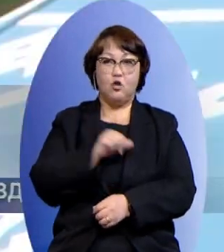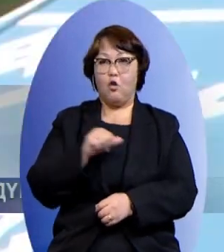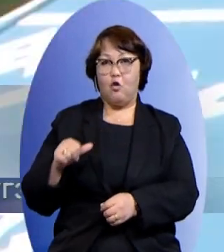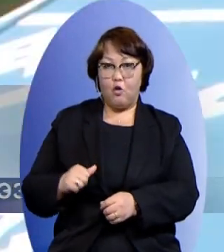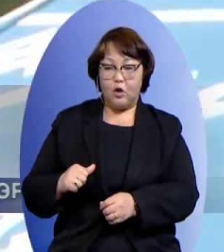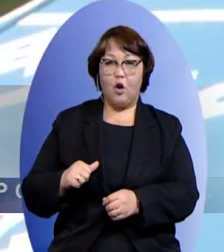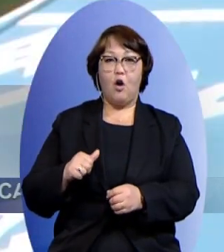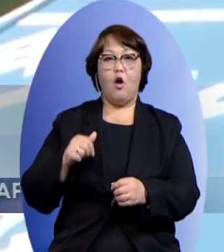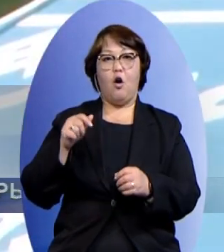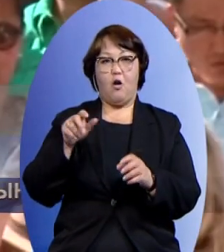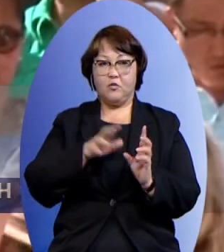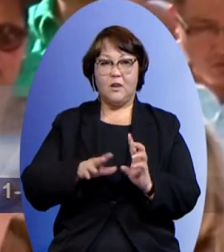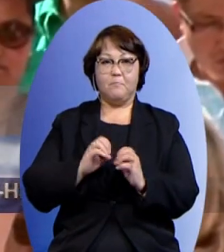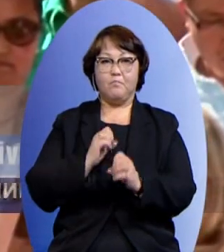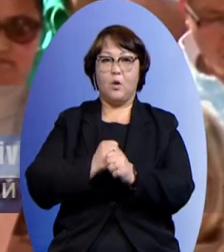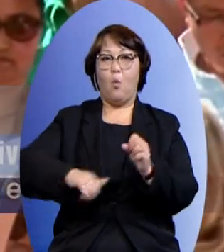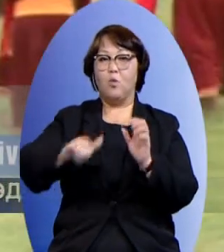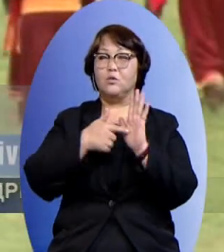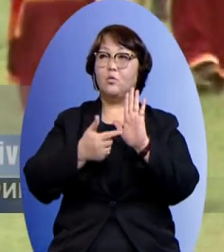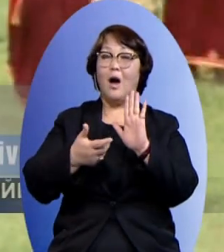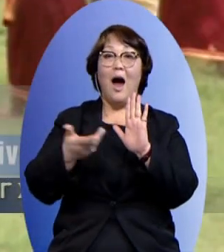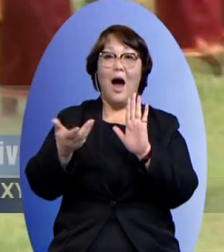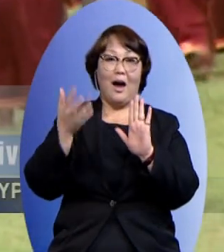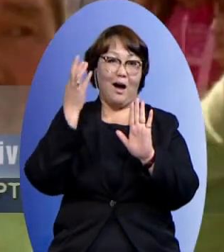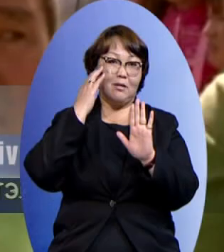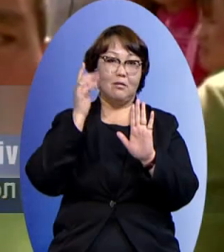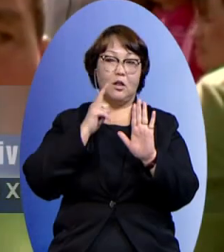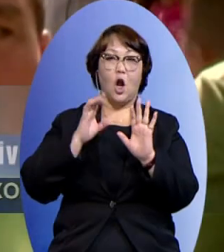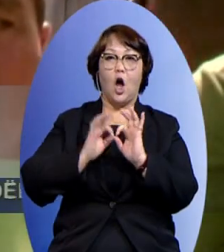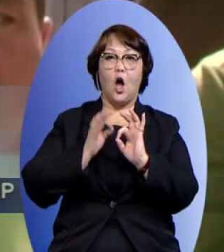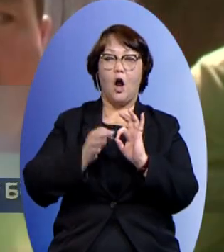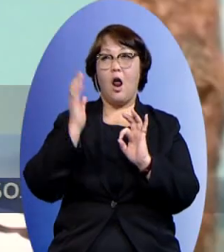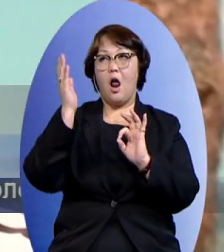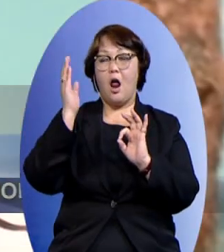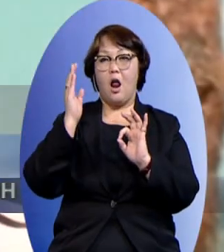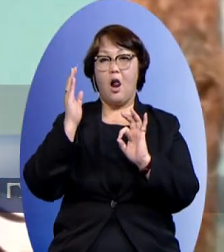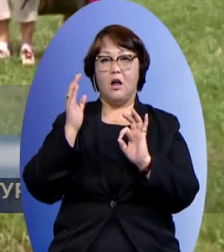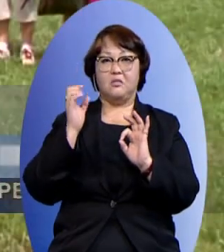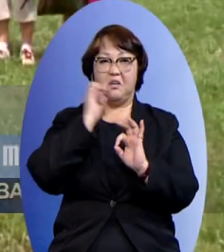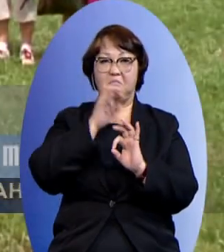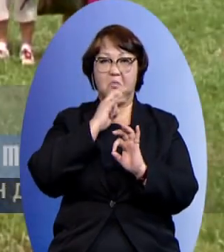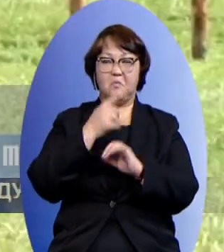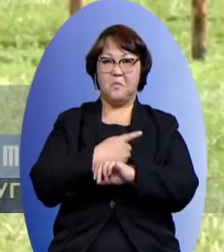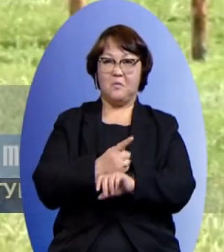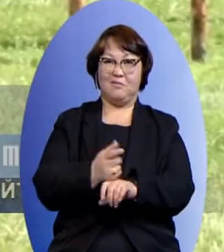бий олгож, улсаа сурталчлах гол хөшүүрэг нь гадаад хил дээрх сувг байдаг гэдгийг дэлхийн жишг харуулж байна.